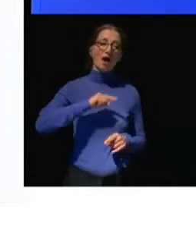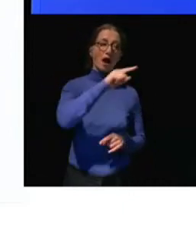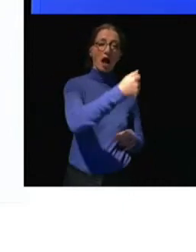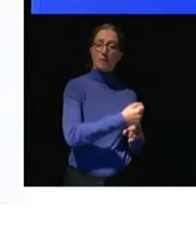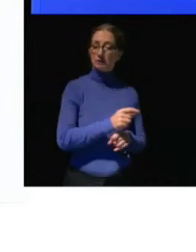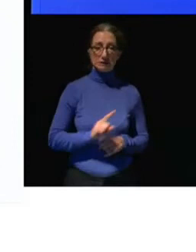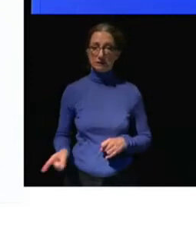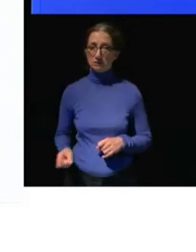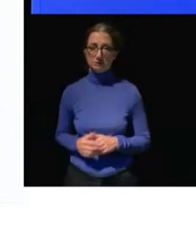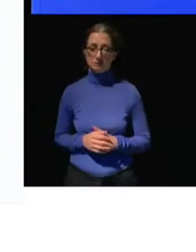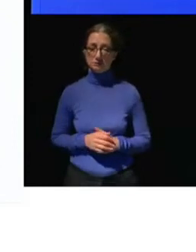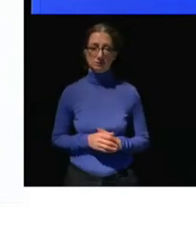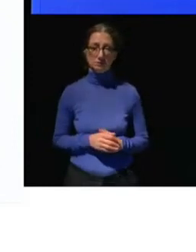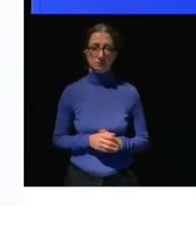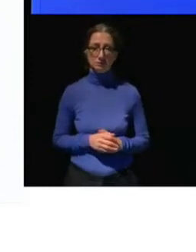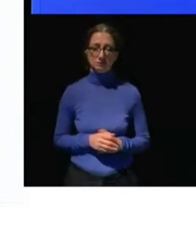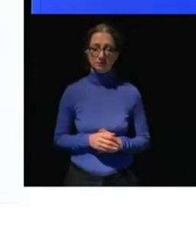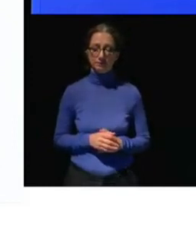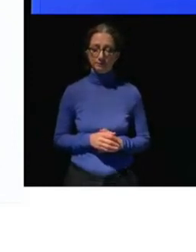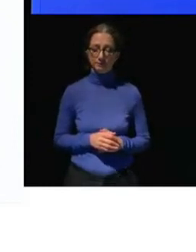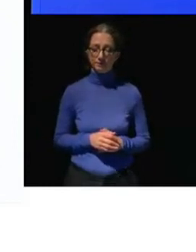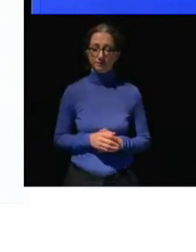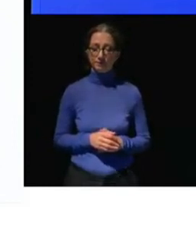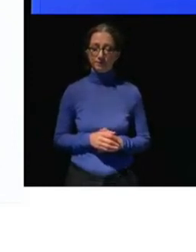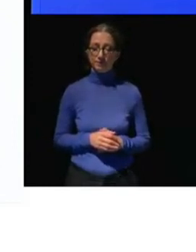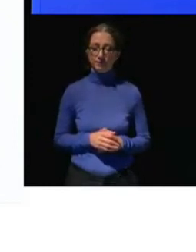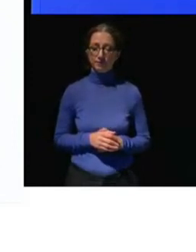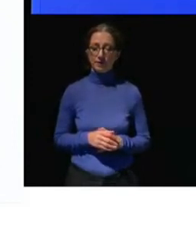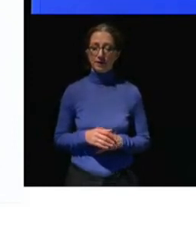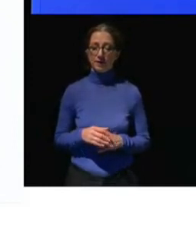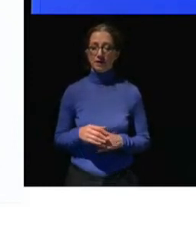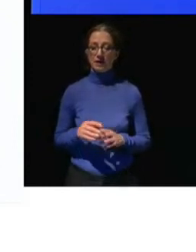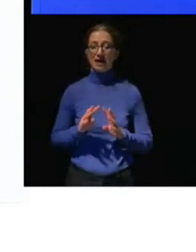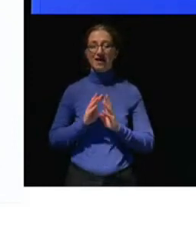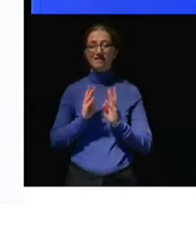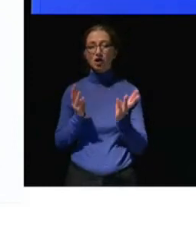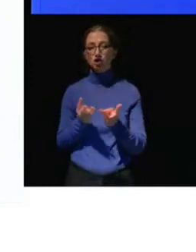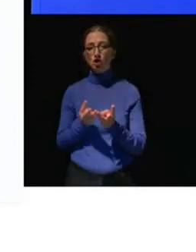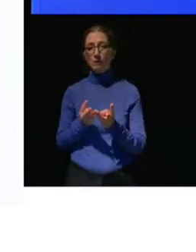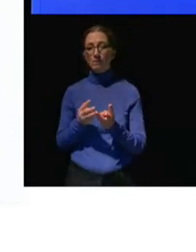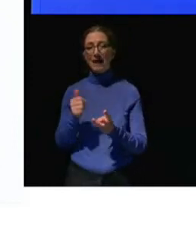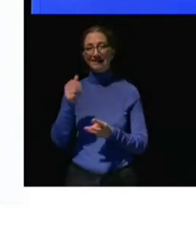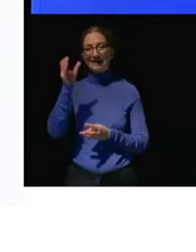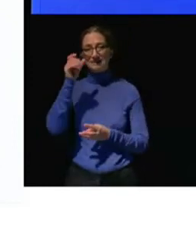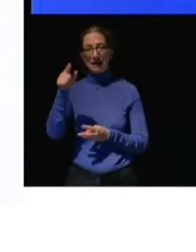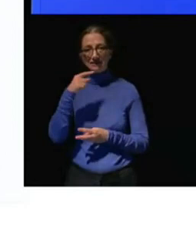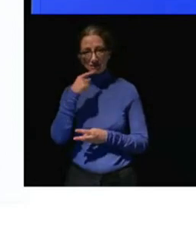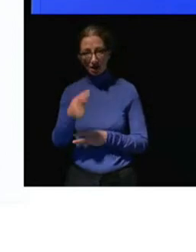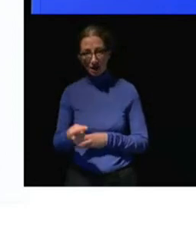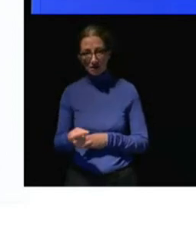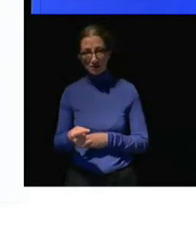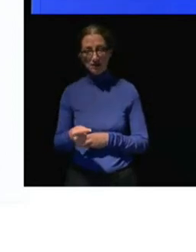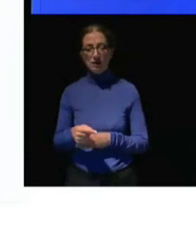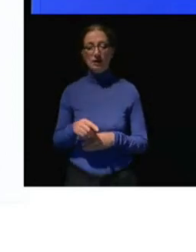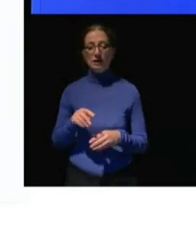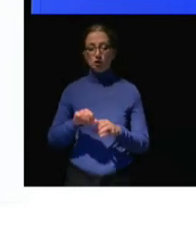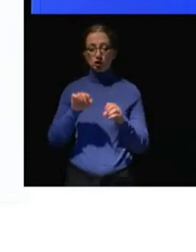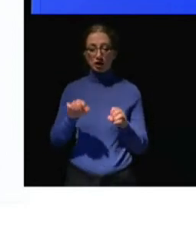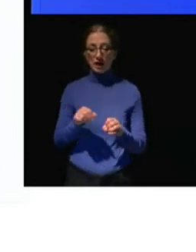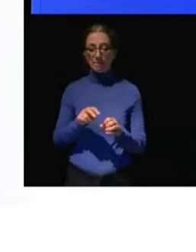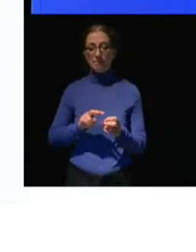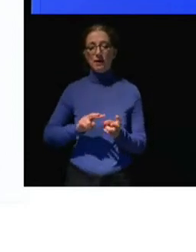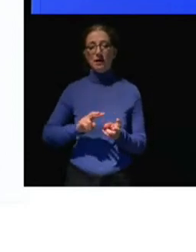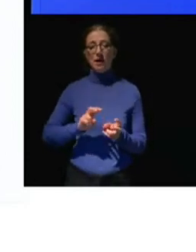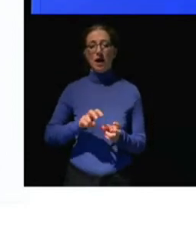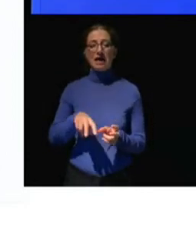nachzugehen. Laut unserer Expertin im Workshop, Mafalda Sebastiao, ist ein Wechsel ins System und wieder raus